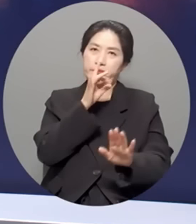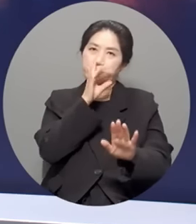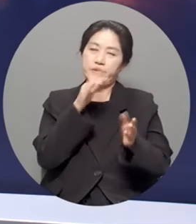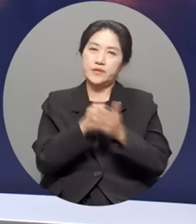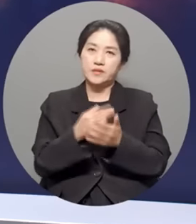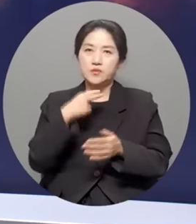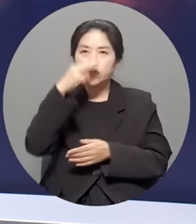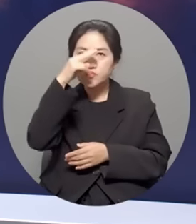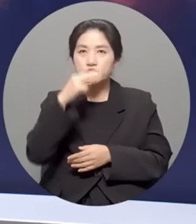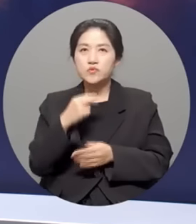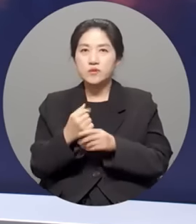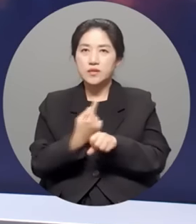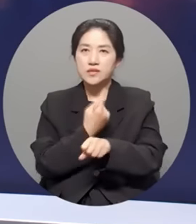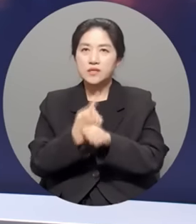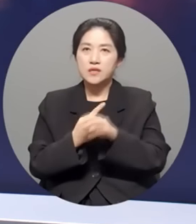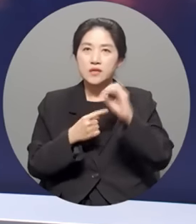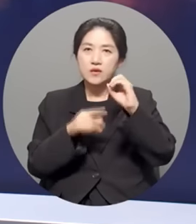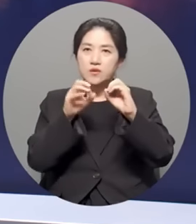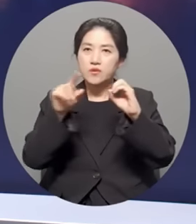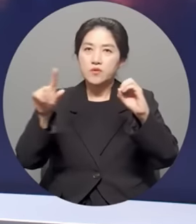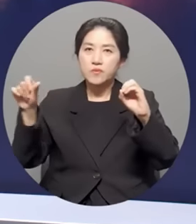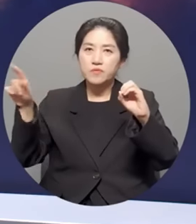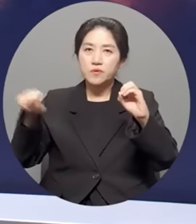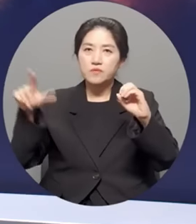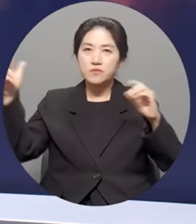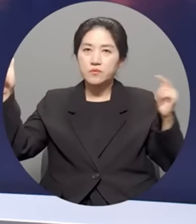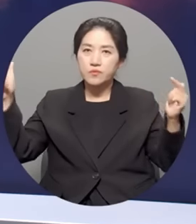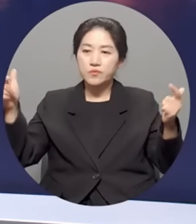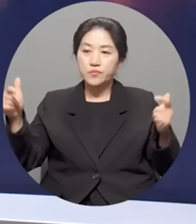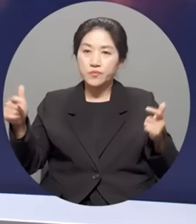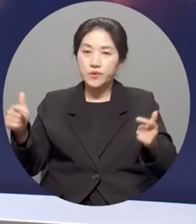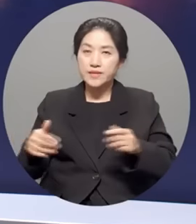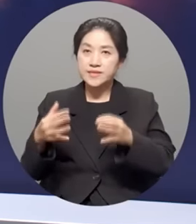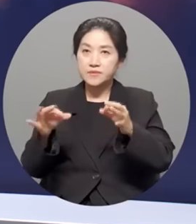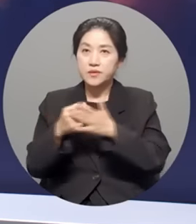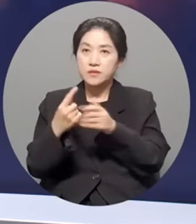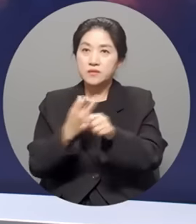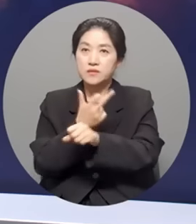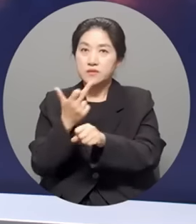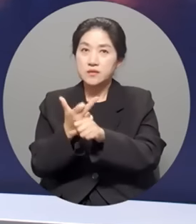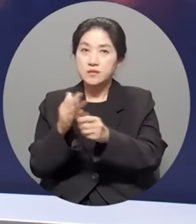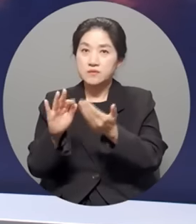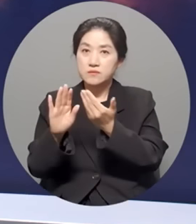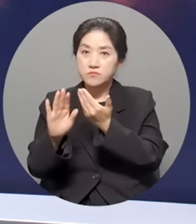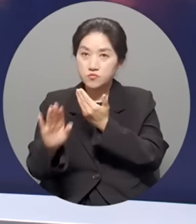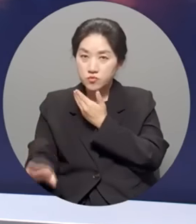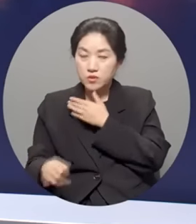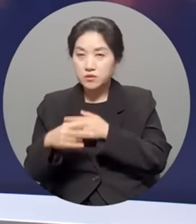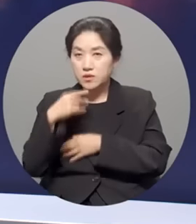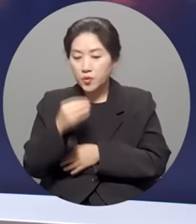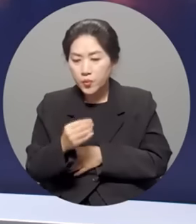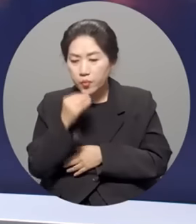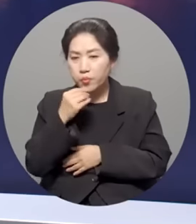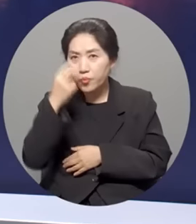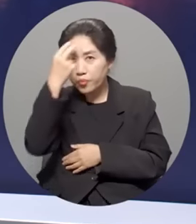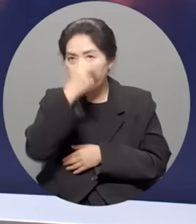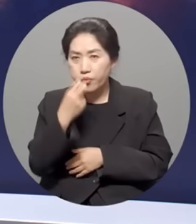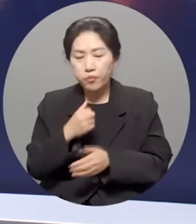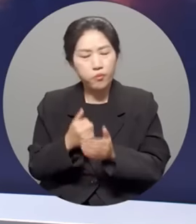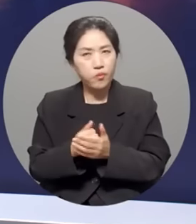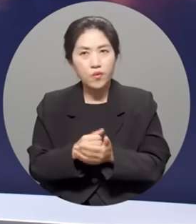통산 시간당 0.015% 감소하기 때문에 김씨처럼 시간이 지난 뒤에 검사를 받으면 나올